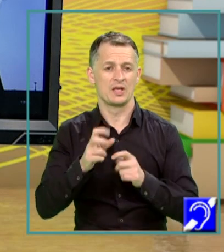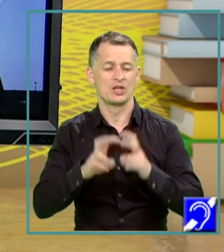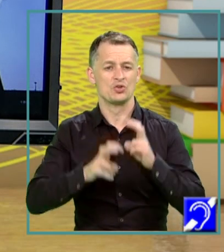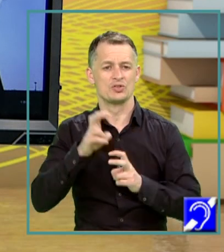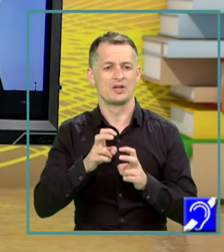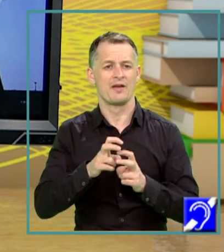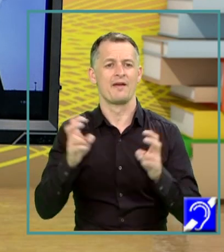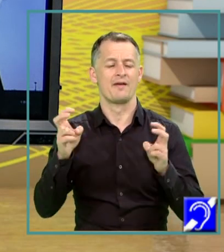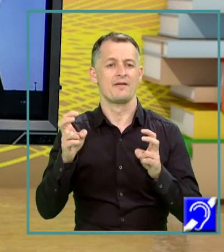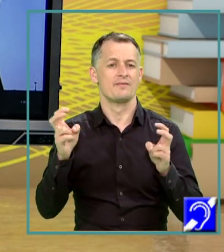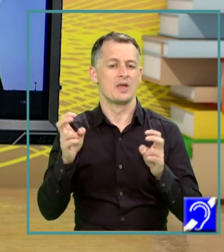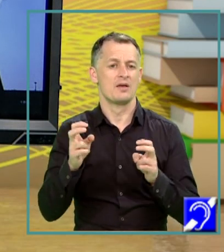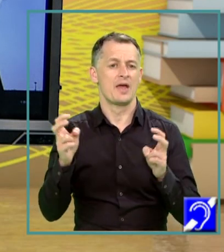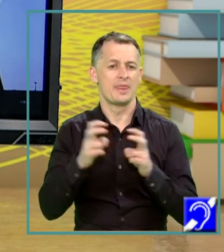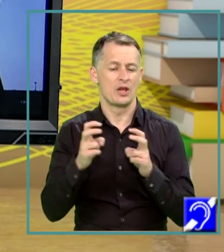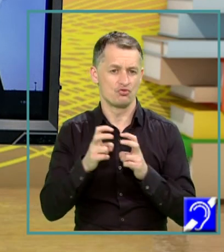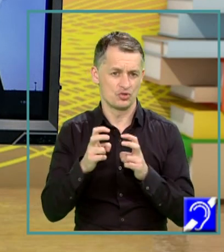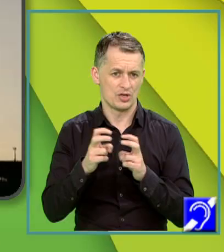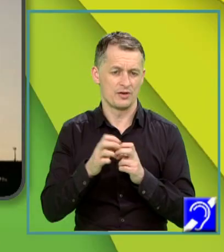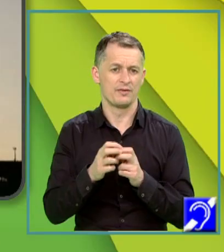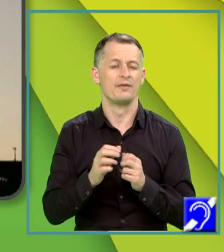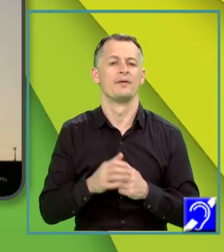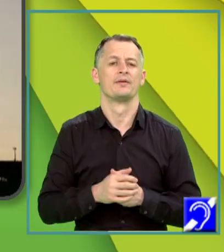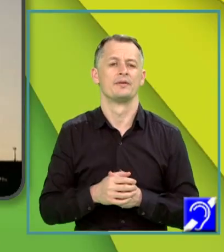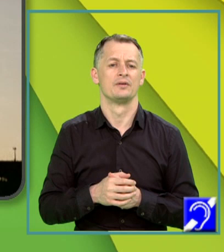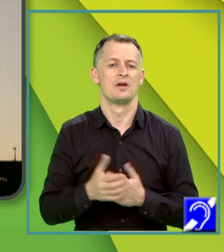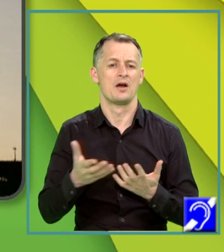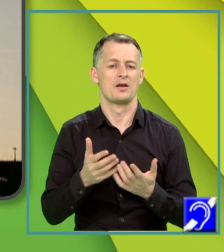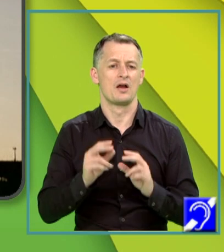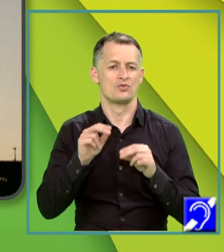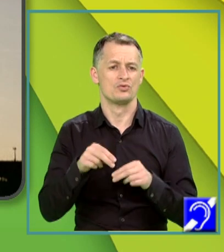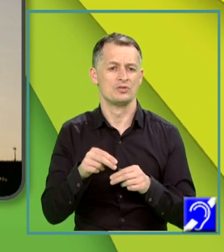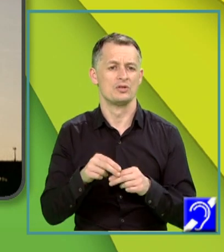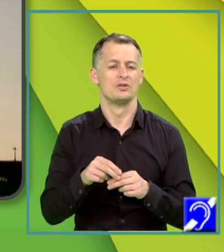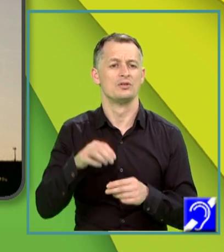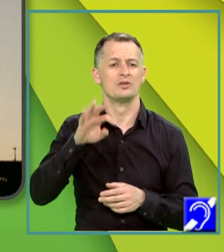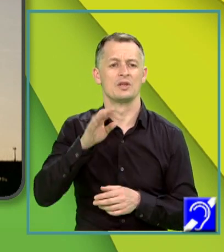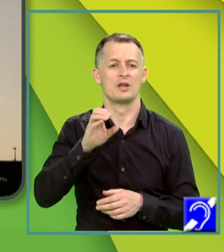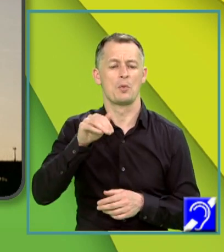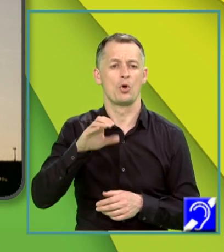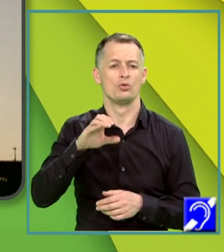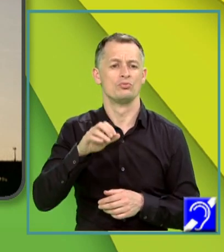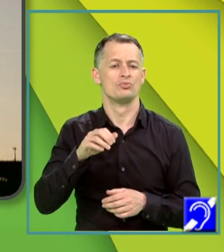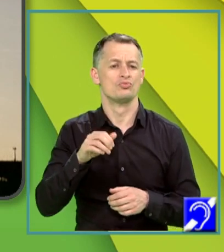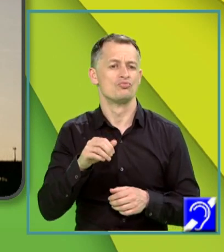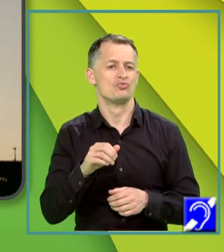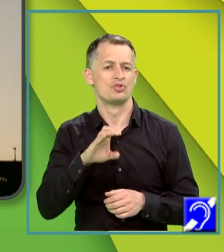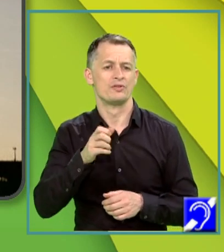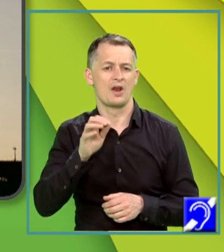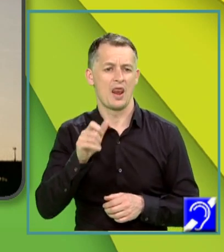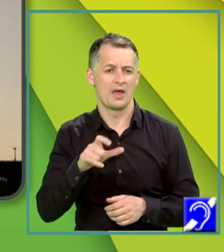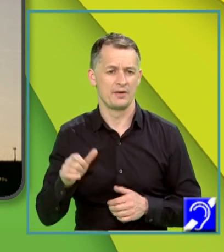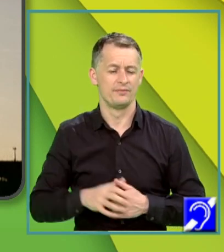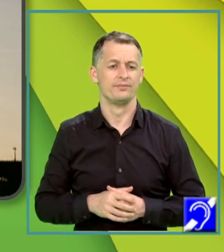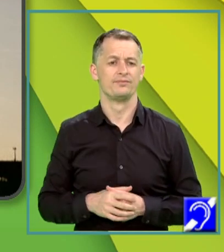care se obține această energie electrică în termocentralele de la Turceni Mintia Deva Luduș Iernut județul